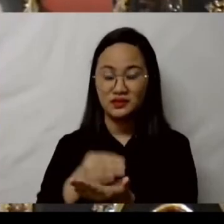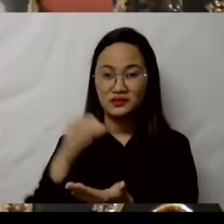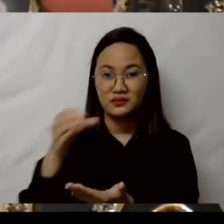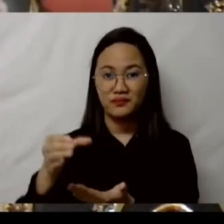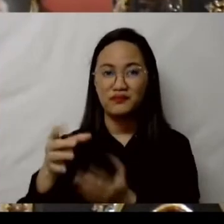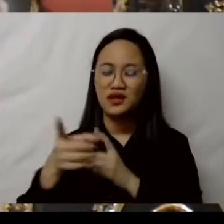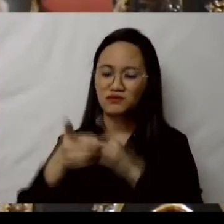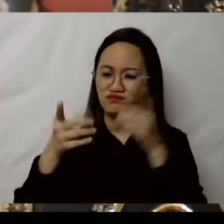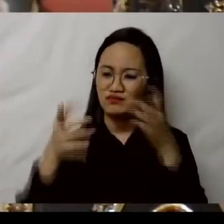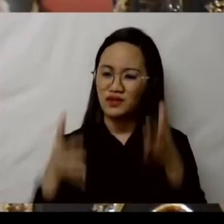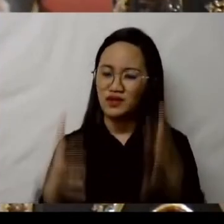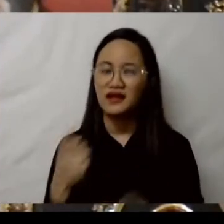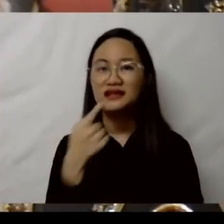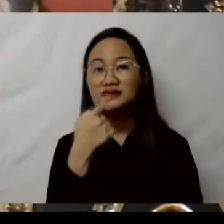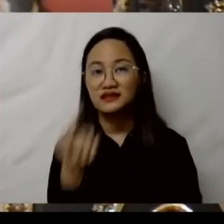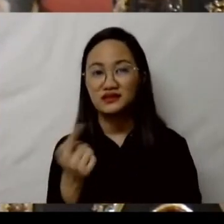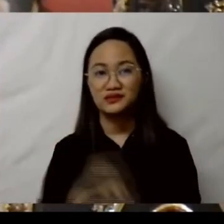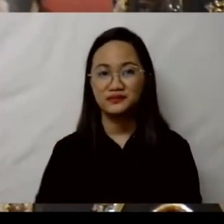at sinabi,